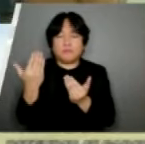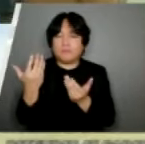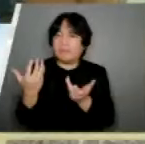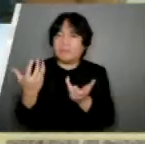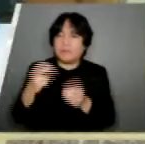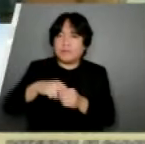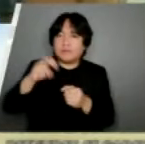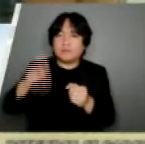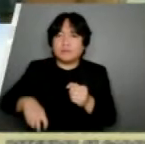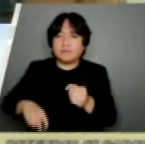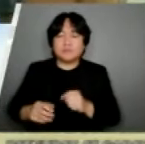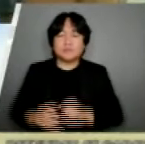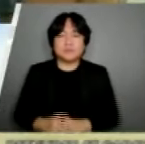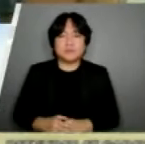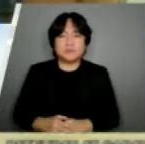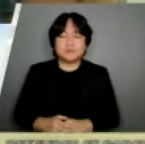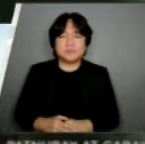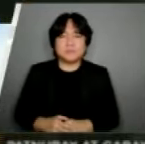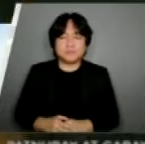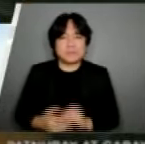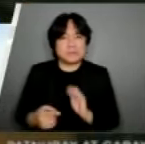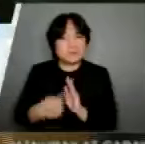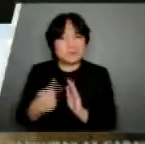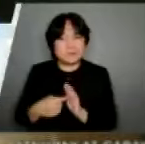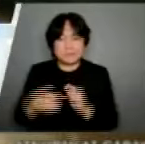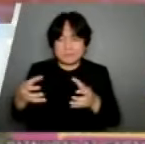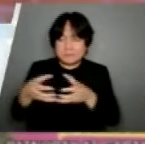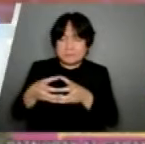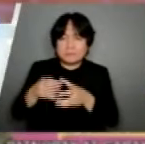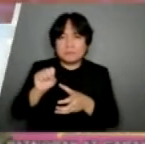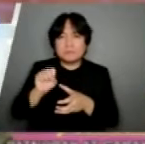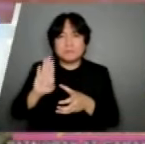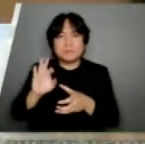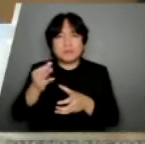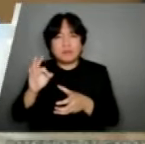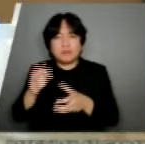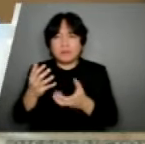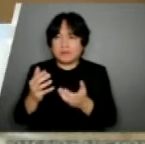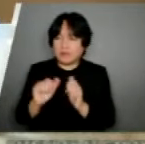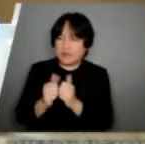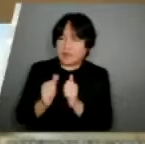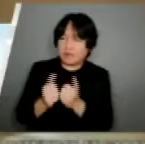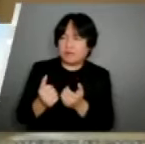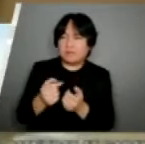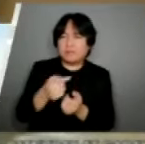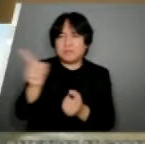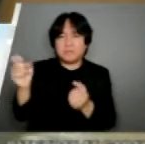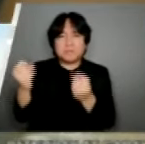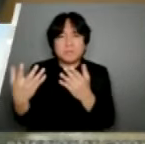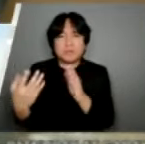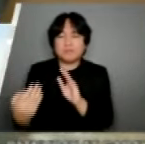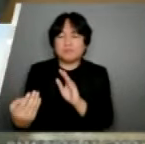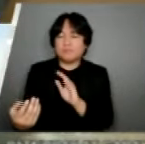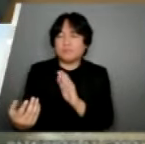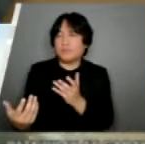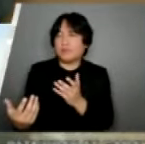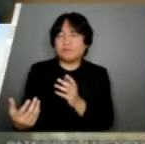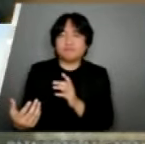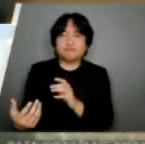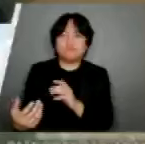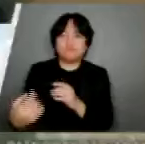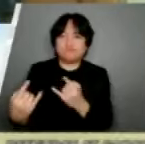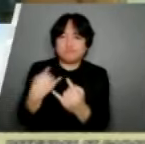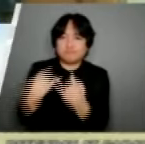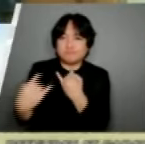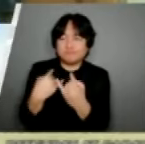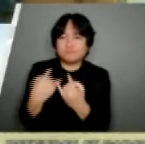na kinukustyo nila ang kanilang mga sarili. Aware ng grupo sa mga pambabash sa kanila pero hindi rin sila nagpapatalo rito.